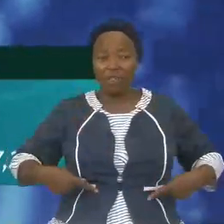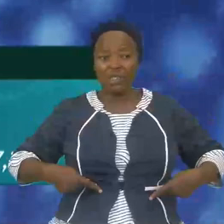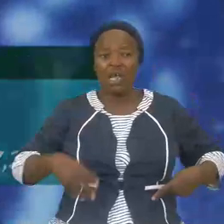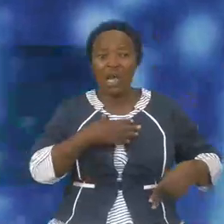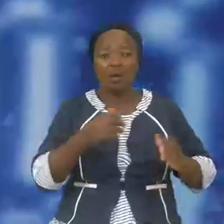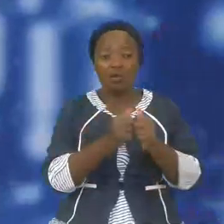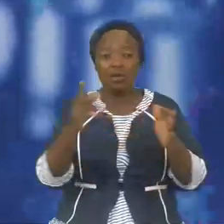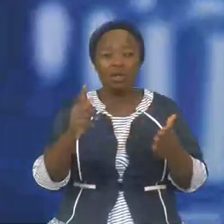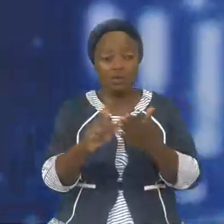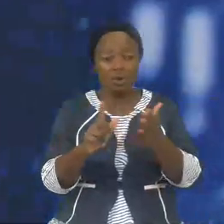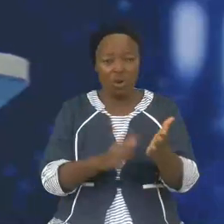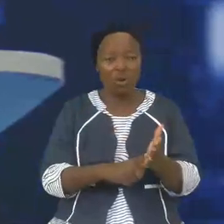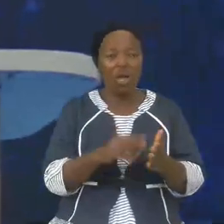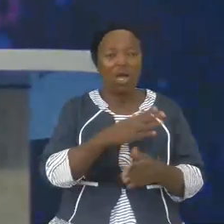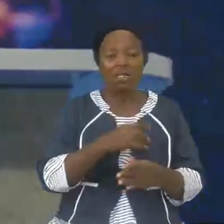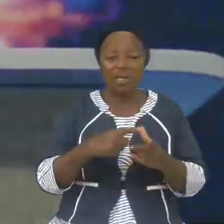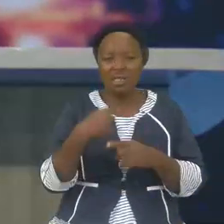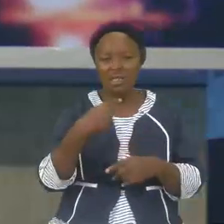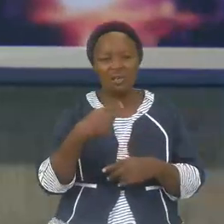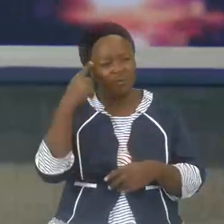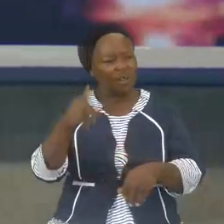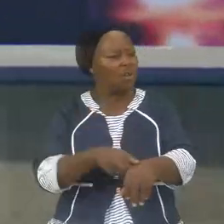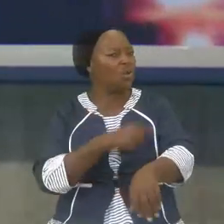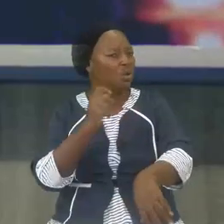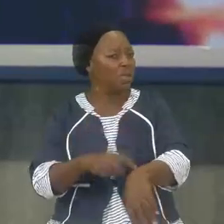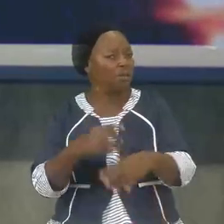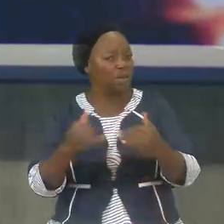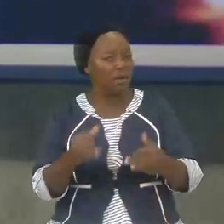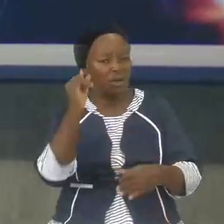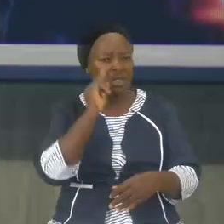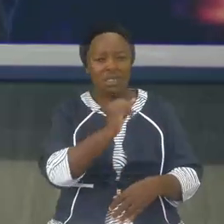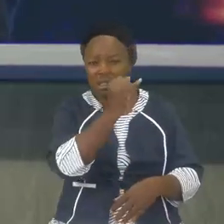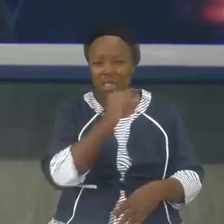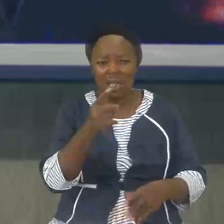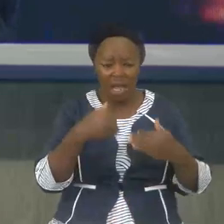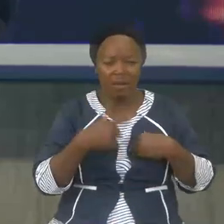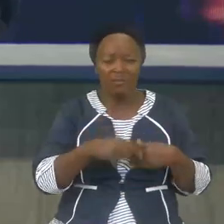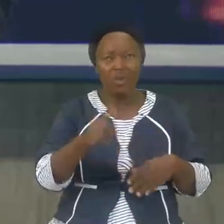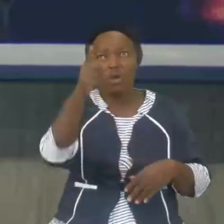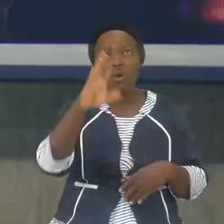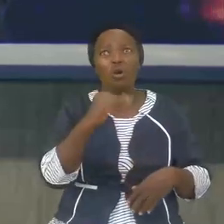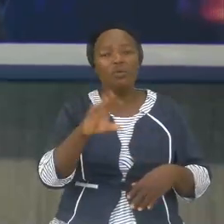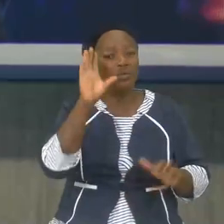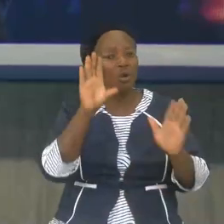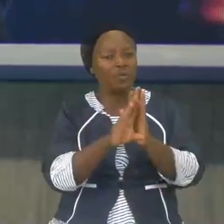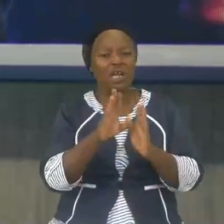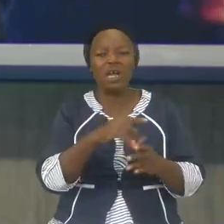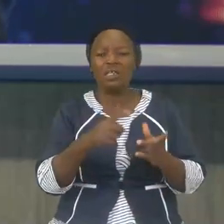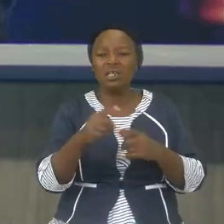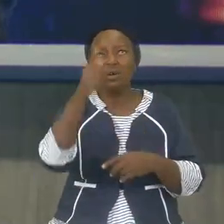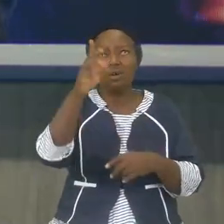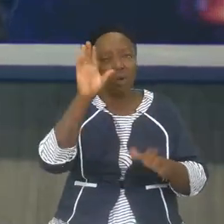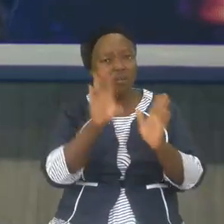loi. C'est-à-dire que pendant un long moment maintenant, Israël avait le Dieu